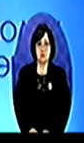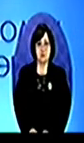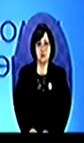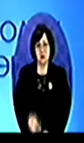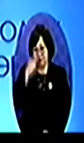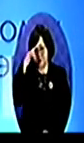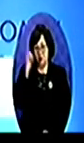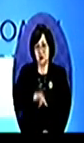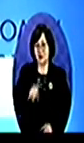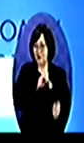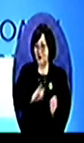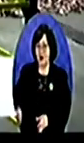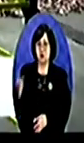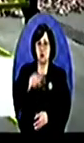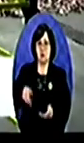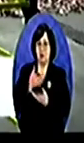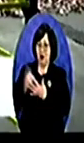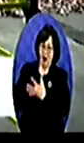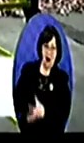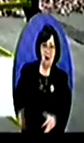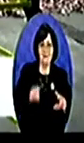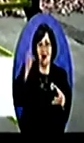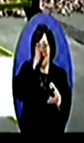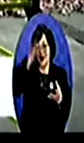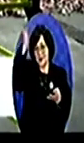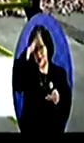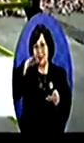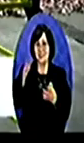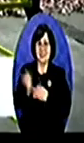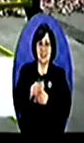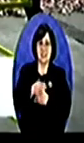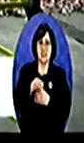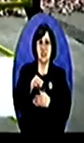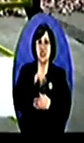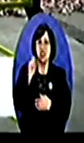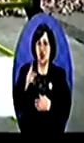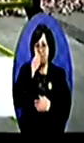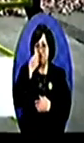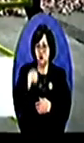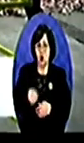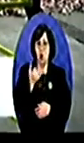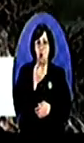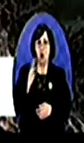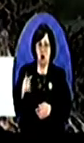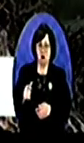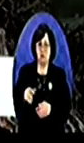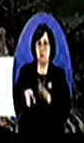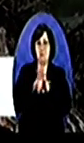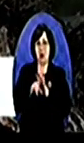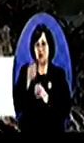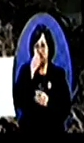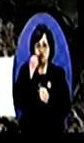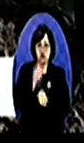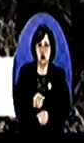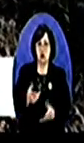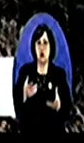Малын хаягдал түүхийг боловсруулах үйлдвэр нь гахаа дахиад загасны төлөвийн уурга болон малын гаралтай тос үйлдвэрлэх юм а. Манай улс жилд 18 орчим тэрбум